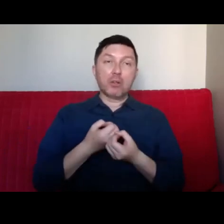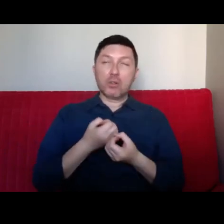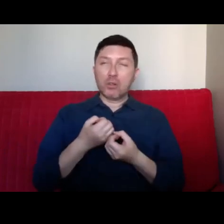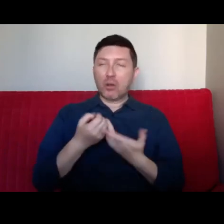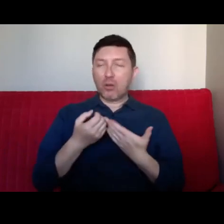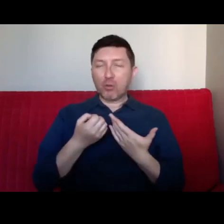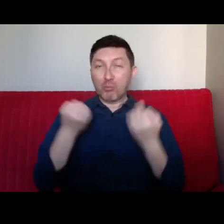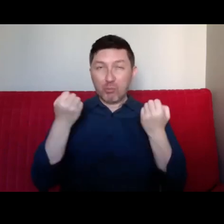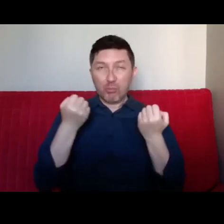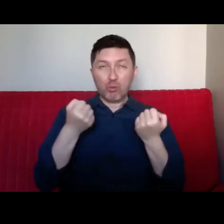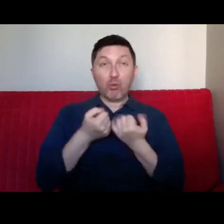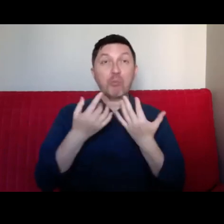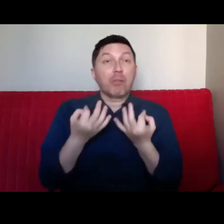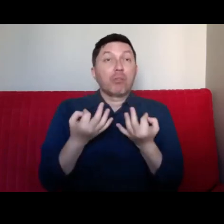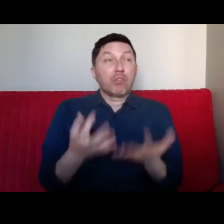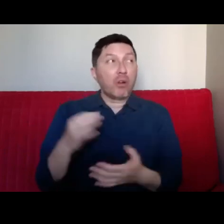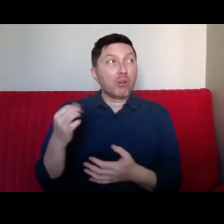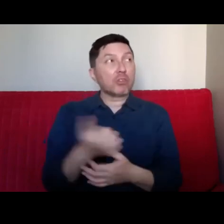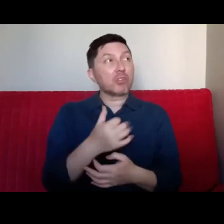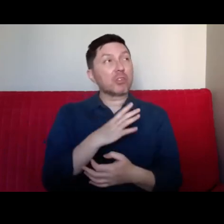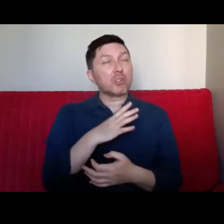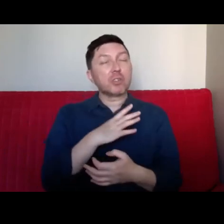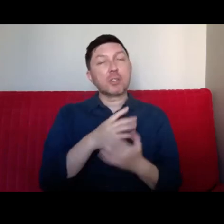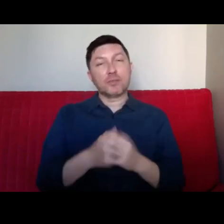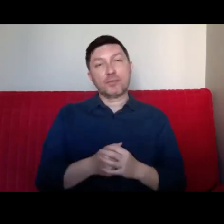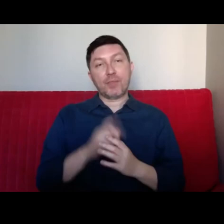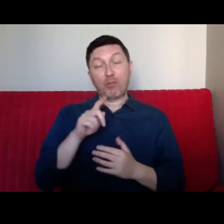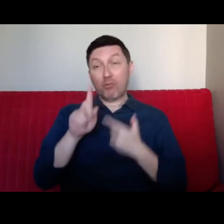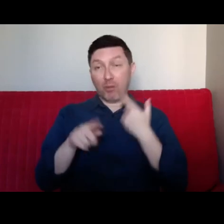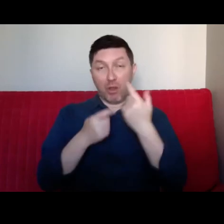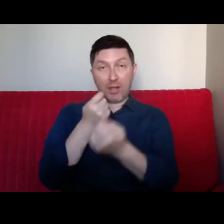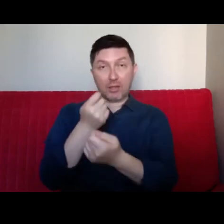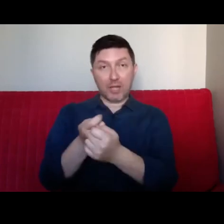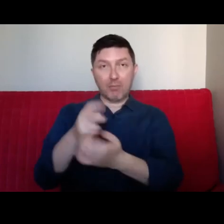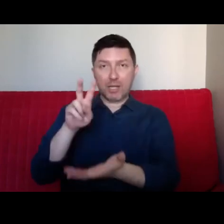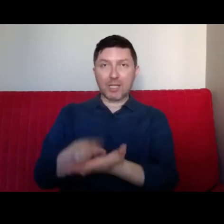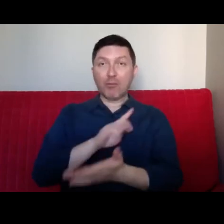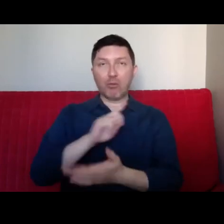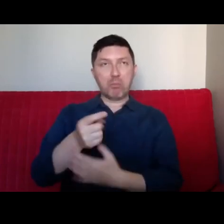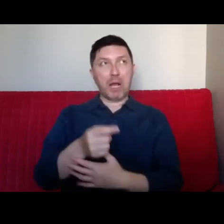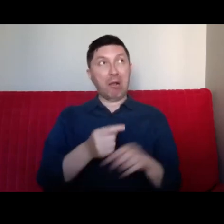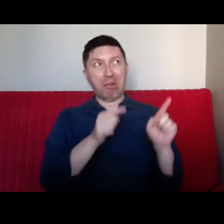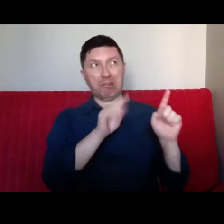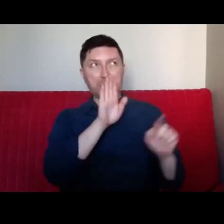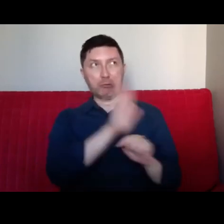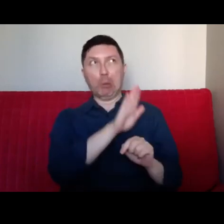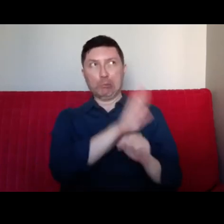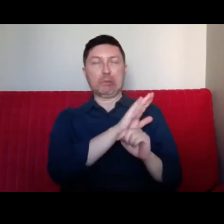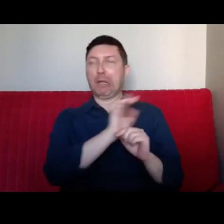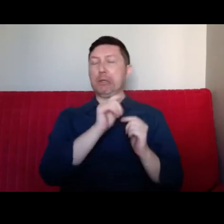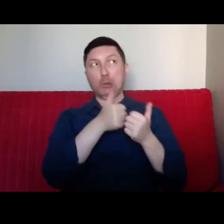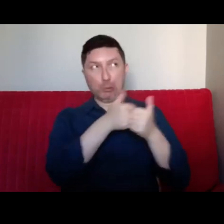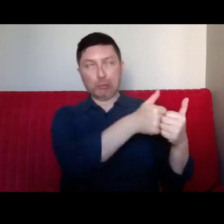individus. Et il faut adapter à la réalité. Il ne faut pas se dire il faut absolument faire le